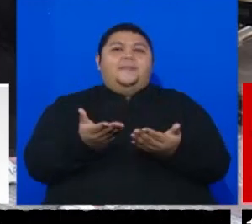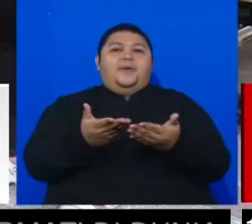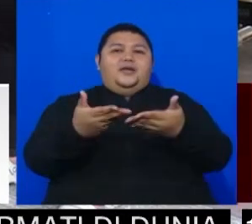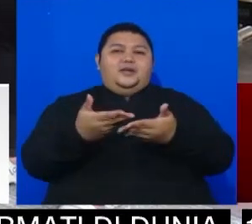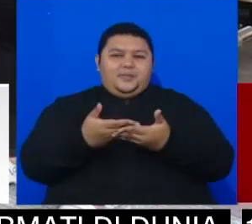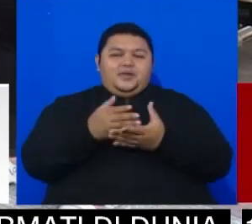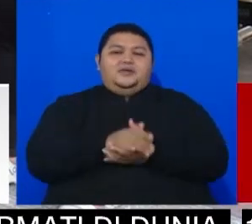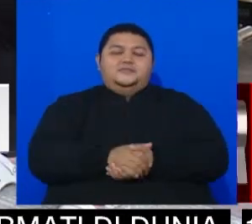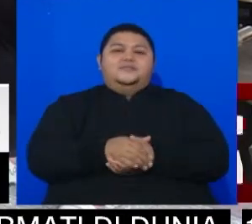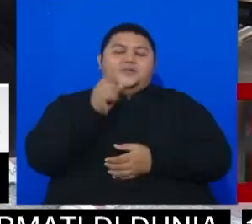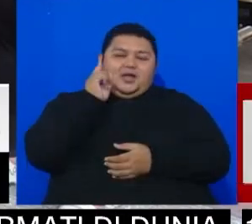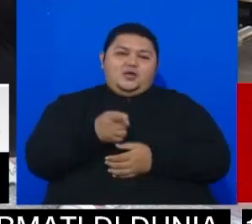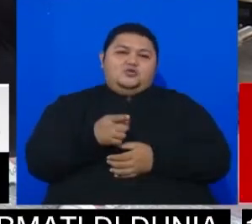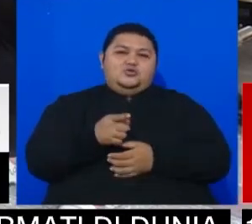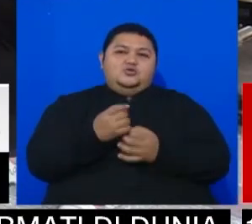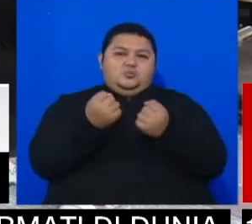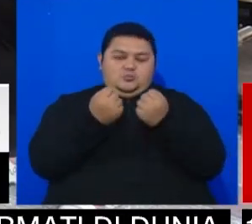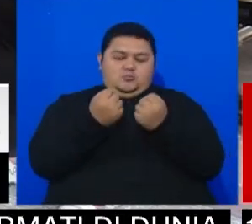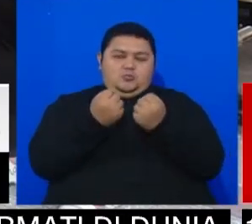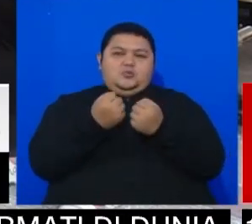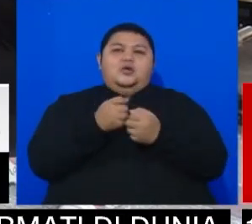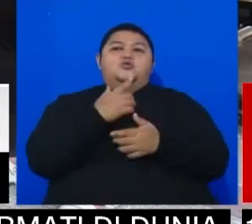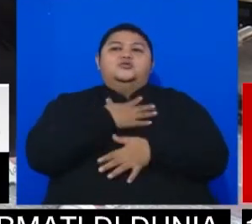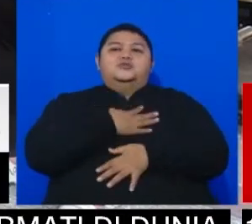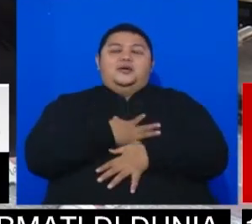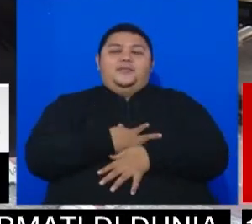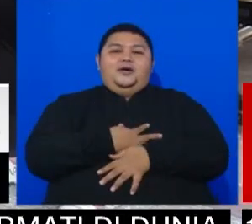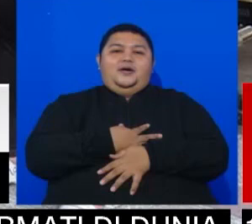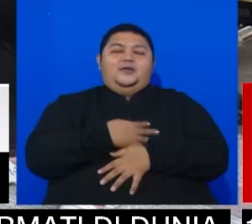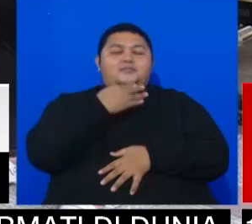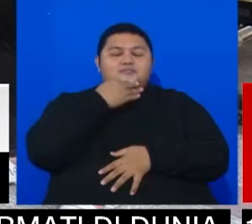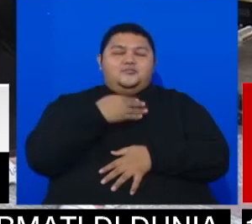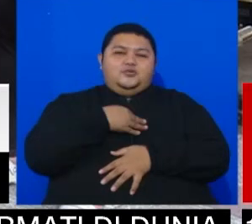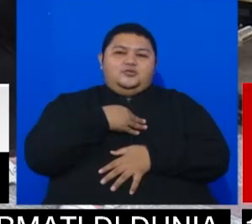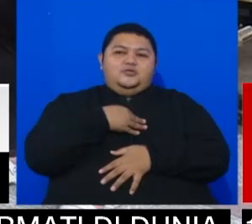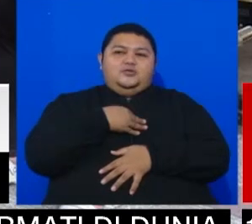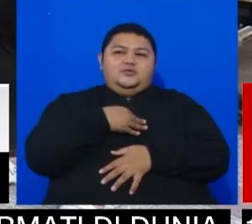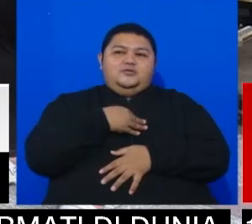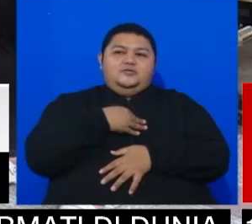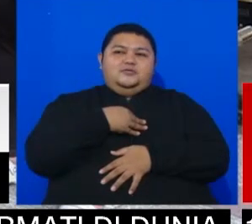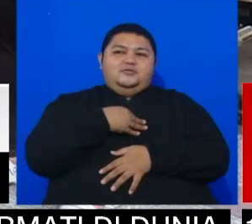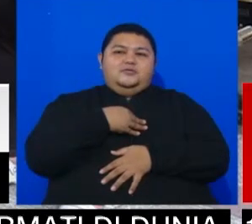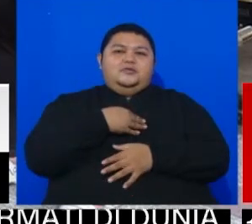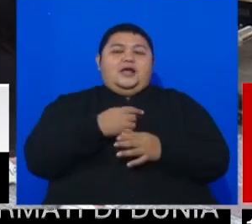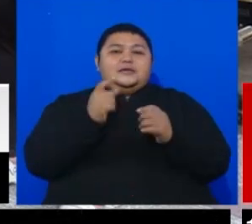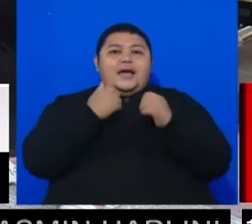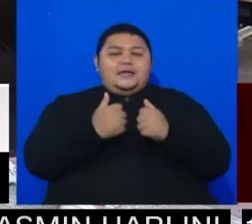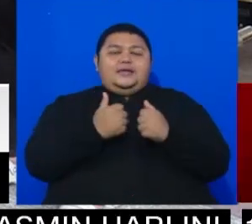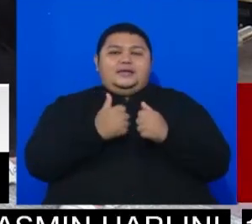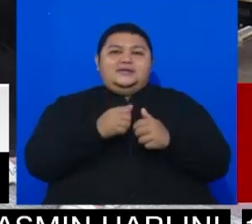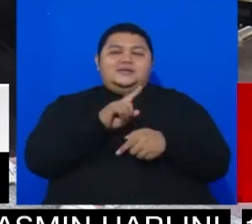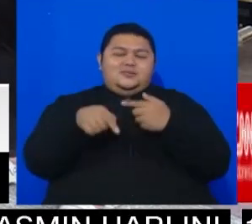ini? Harus solid, satu, harus sabar, harus punya, harus yakin setiap